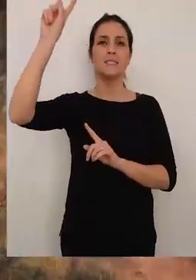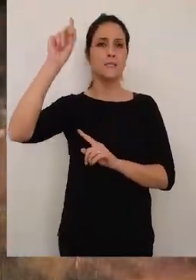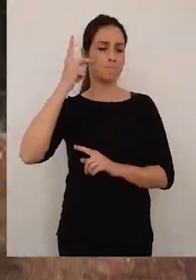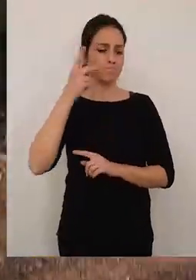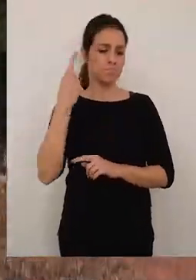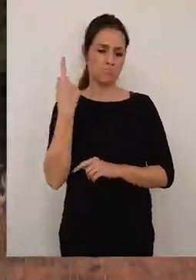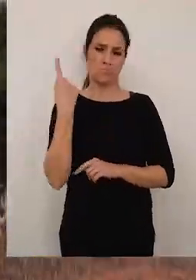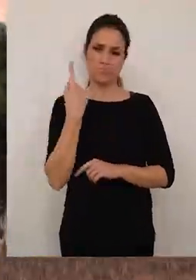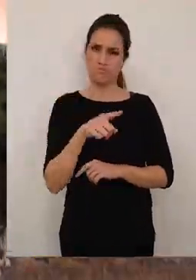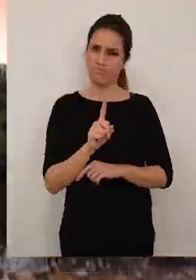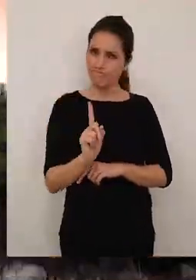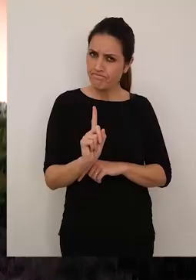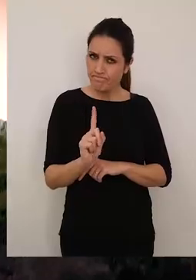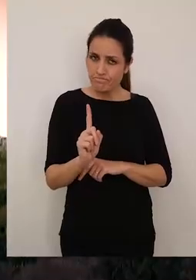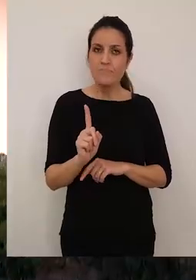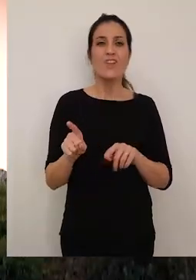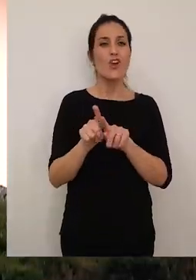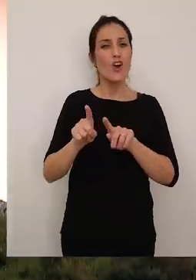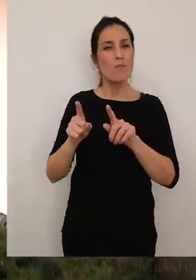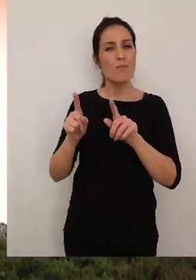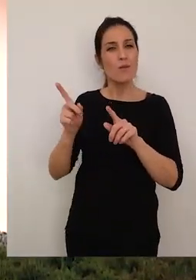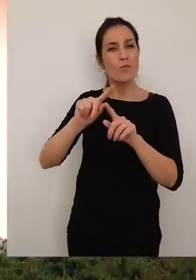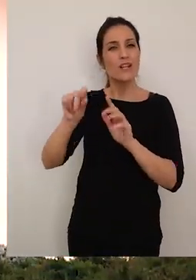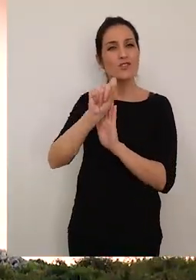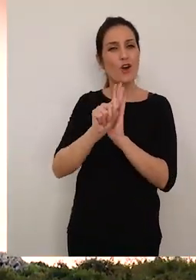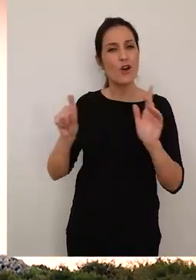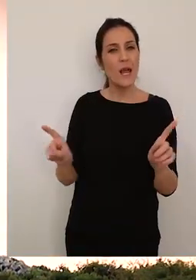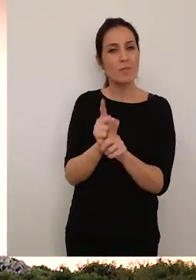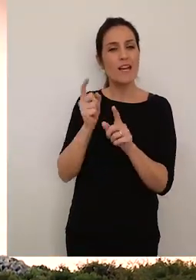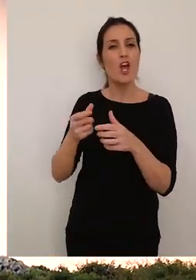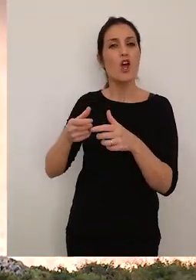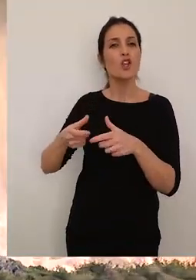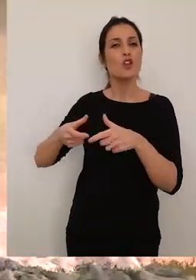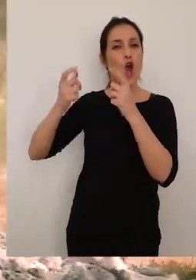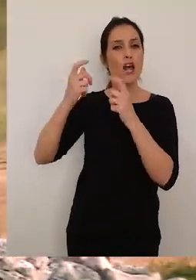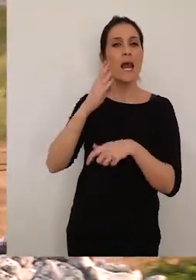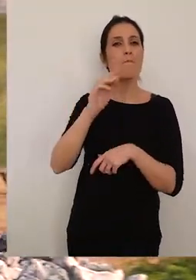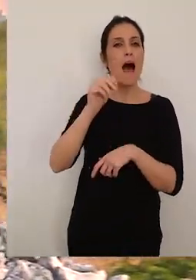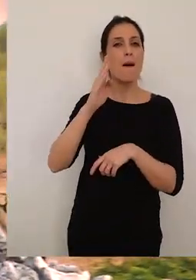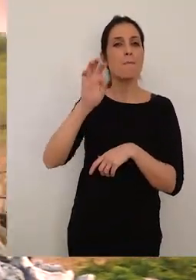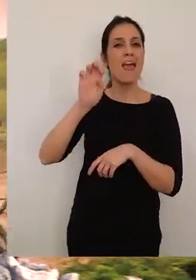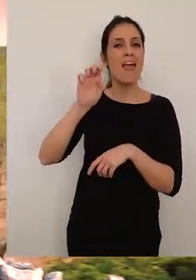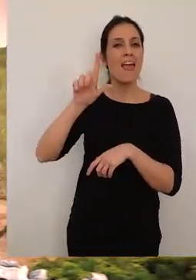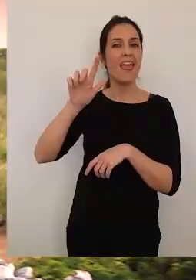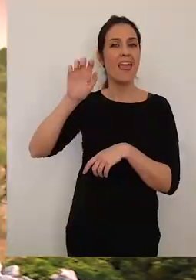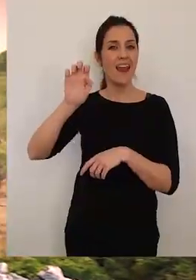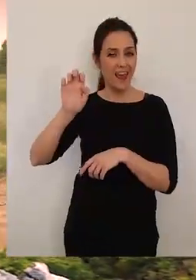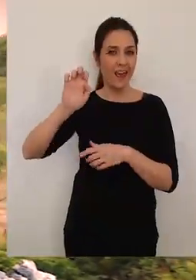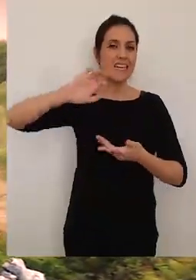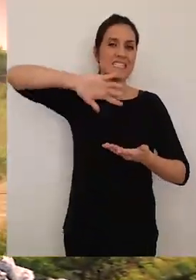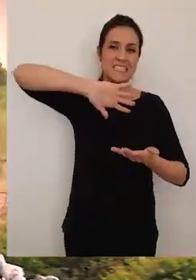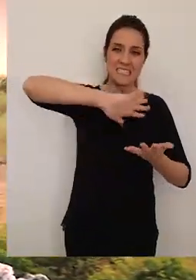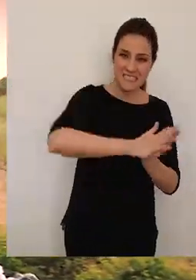loro desiderio e, come per la leggendaria Torre di Babele, distrussero questa rudimentale via di comunicazione tra la terra e il